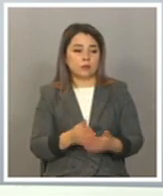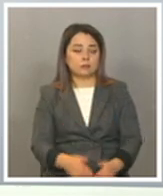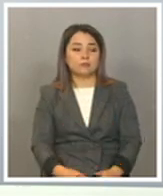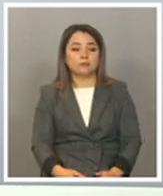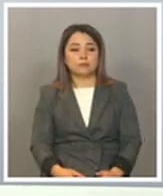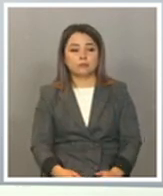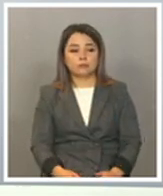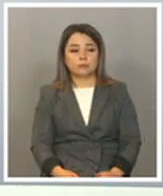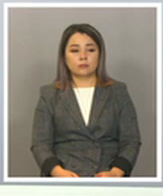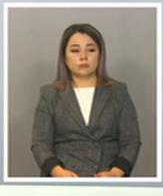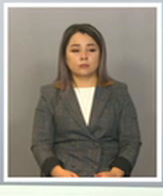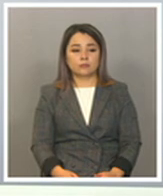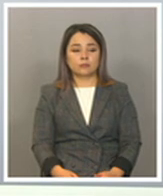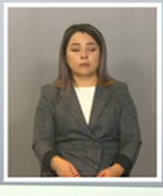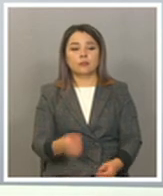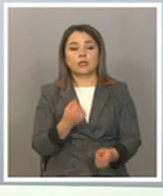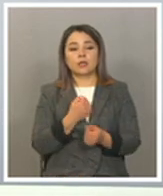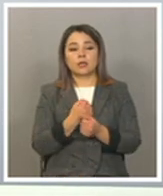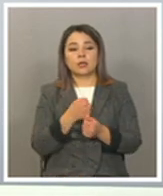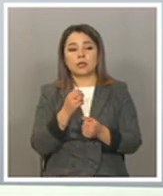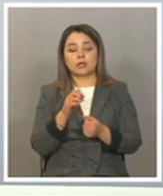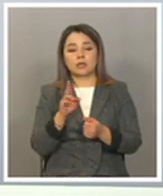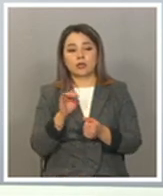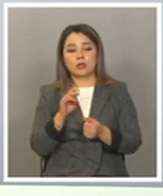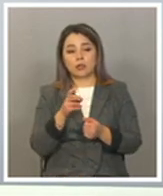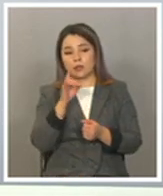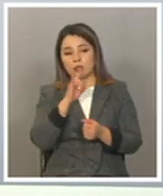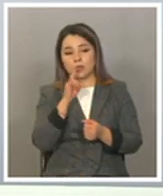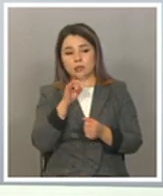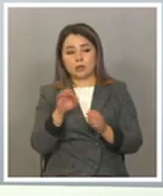Металлымызды керосиннен алып аламыз.